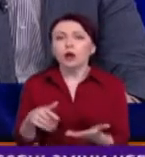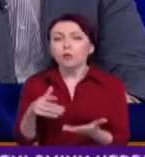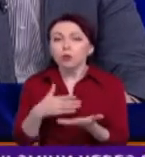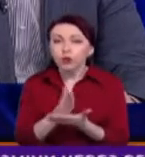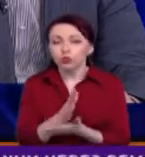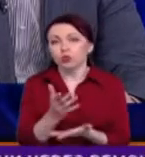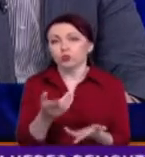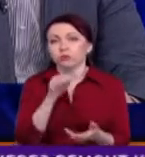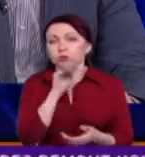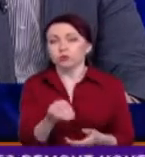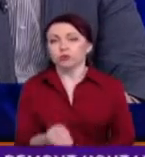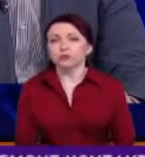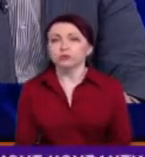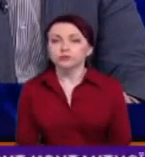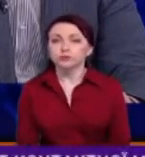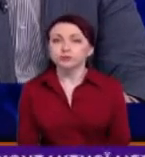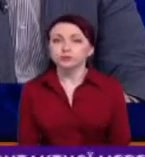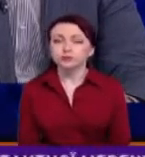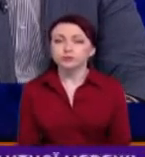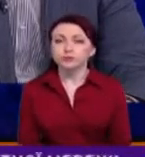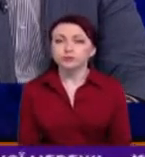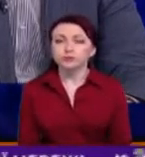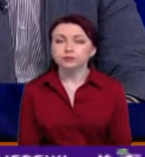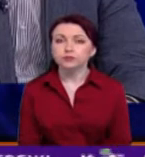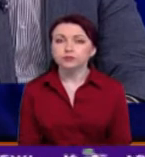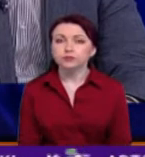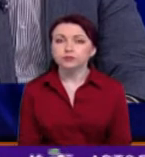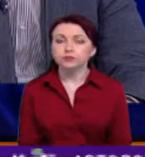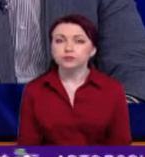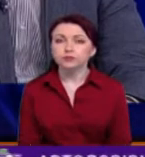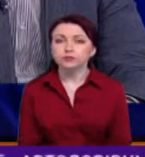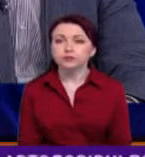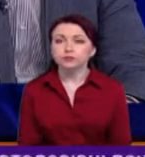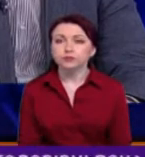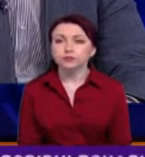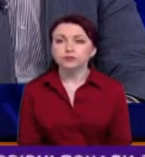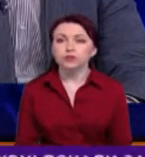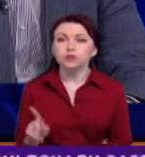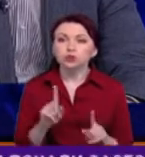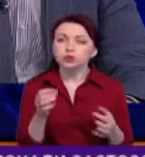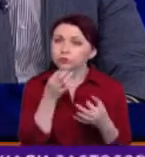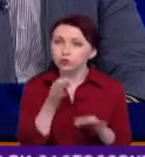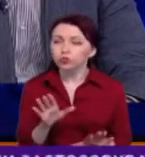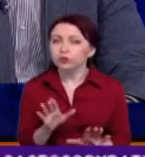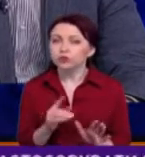політологічного гатунку. Є запитання чи ні в цьому розумінні? Чи вам щось не подобається? Чи...